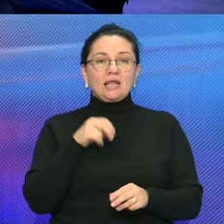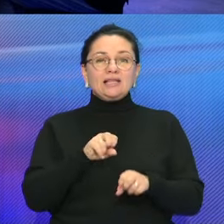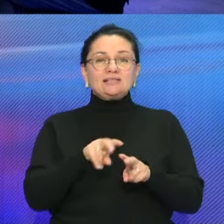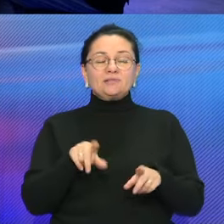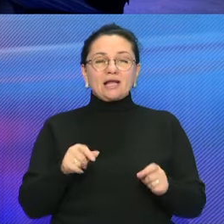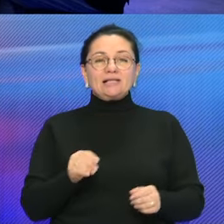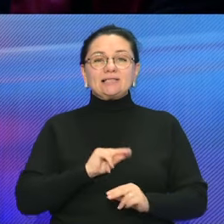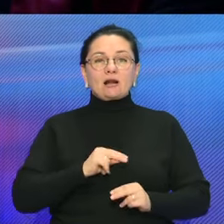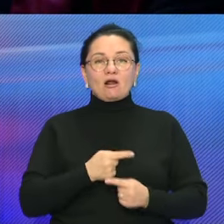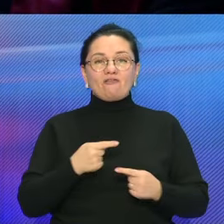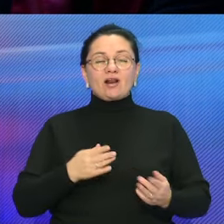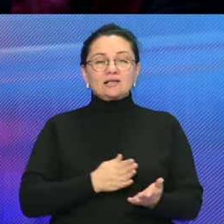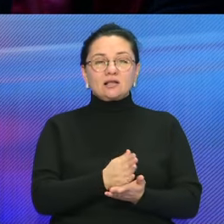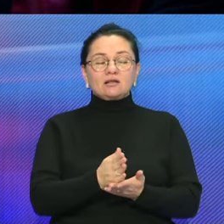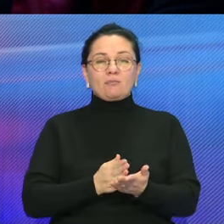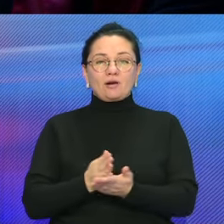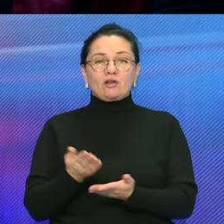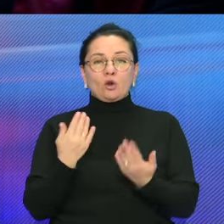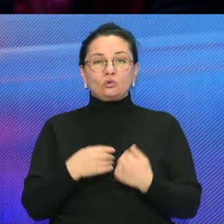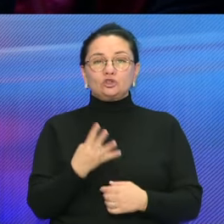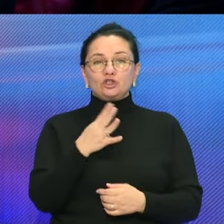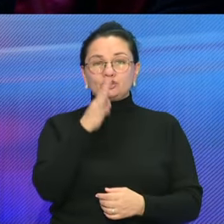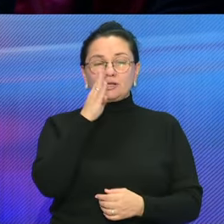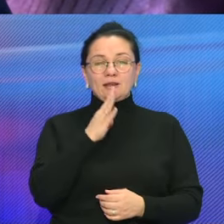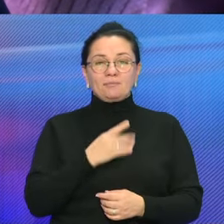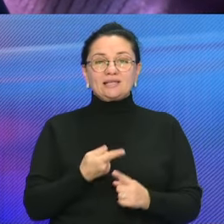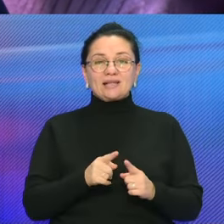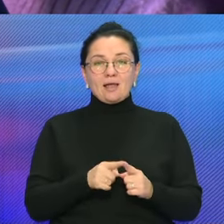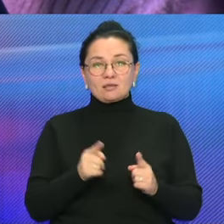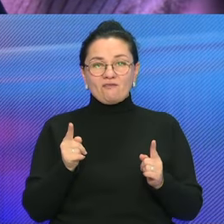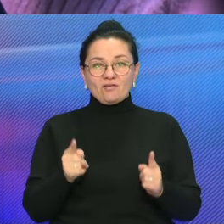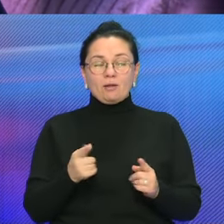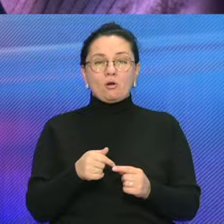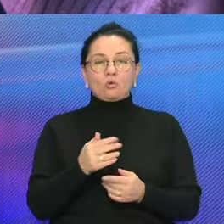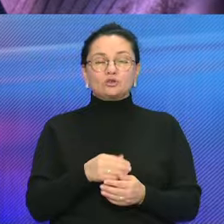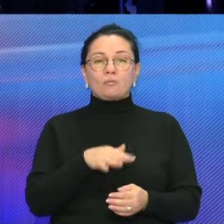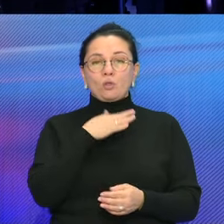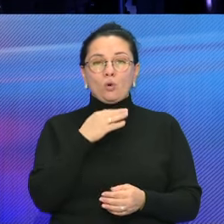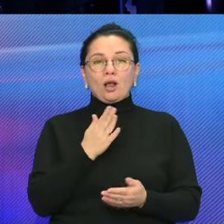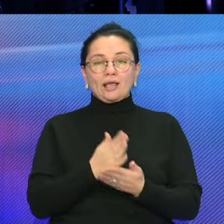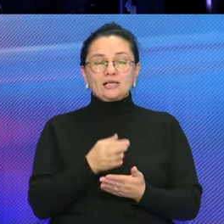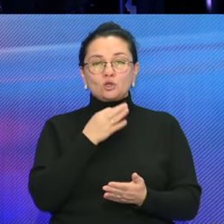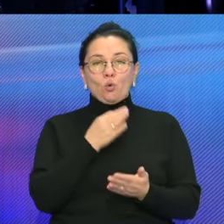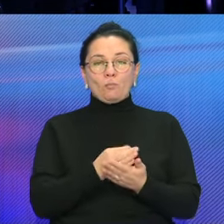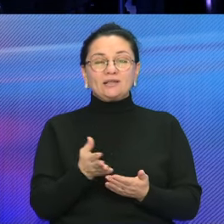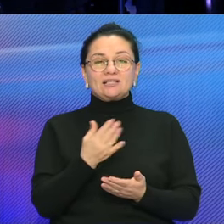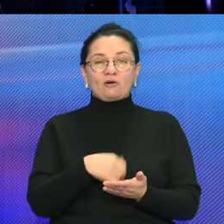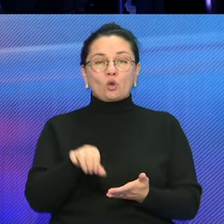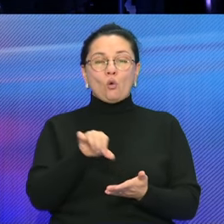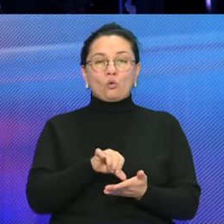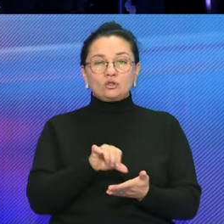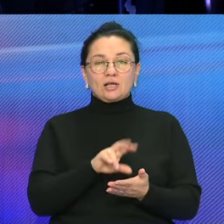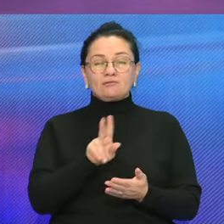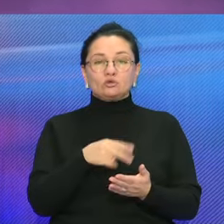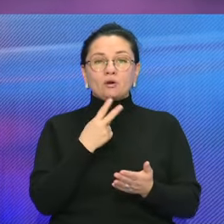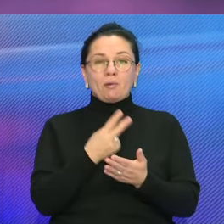разных галинах на своих первых местах уже 4 месяца. За этот час яны поспели набраться в опыту. Своей деятельностью уже уплывают на якость